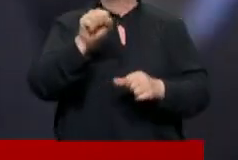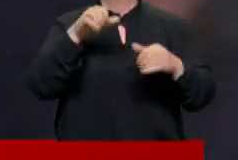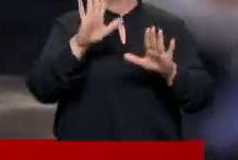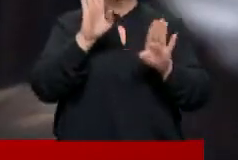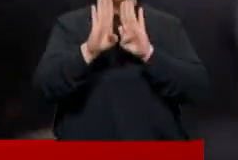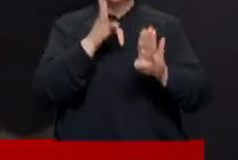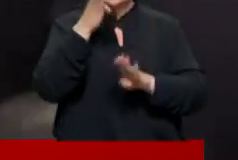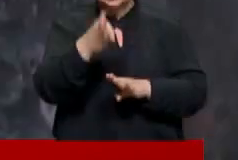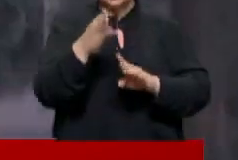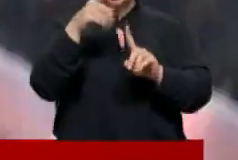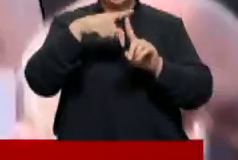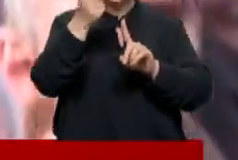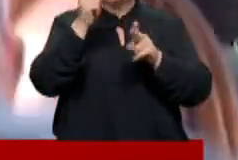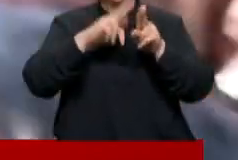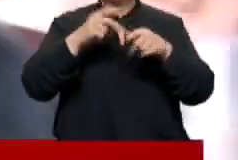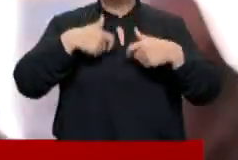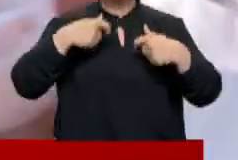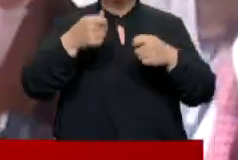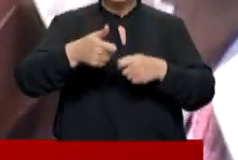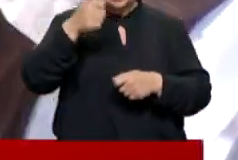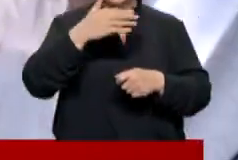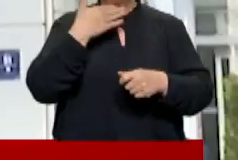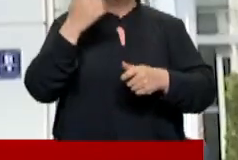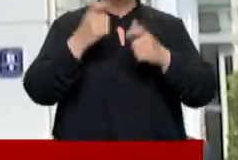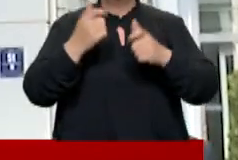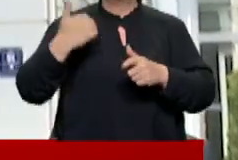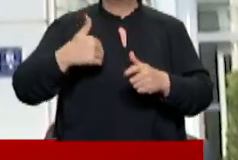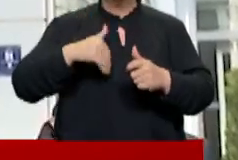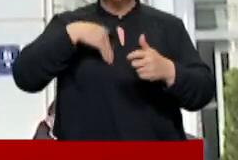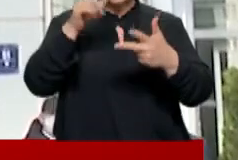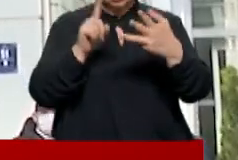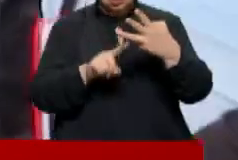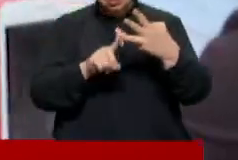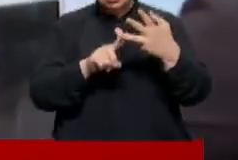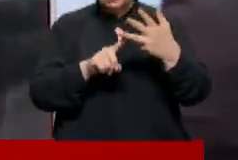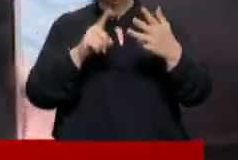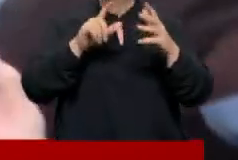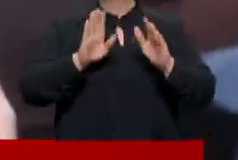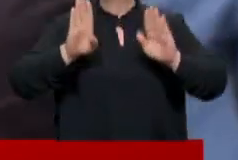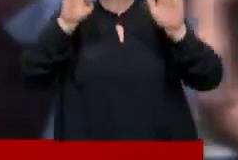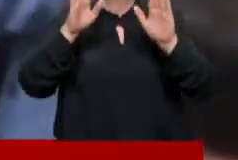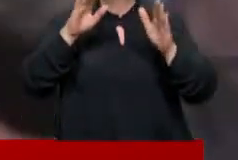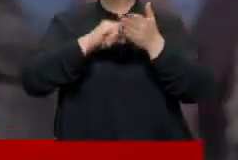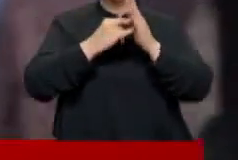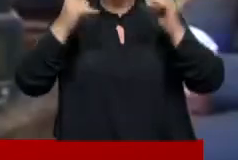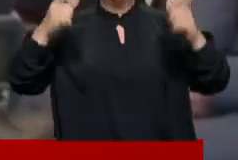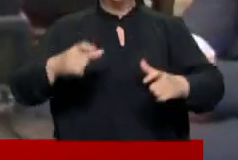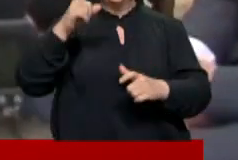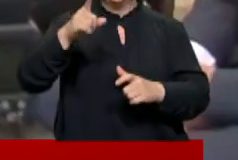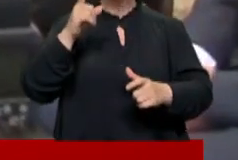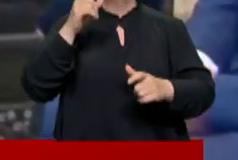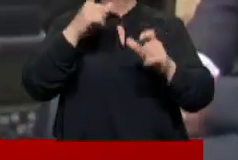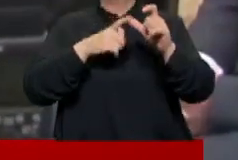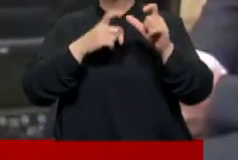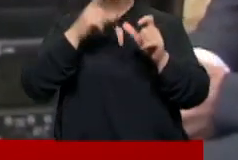ama kapısına gitti TÜİK, Milli Eğitim Bakanlığı ve Et Süt Kurumu'ndan sonra bu kez de Göç İdaresi hedefinde Kılıçdaroğlu'nun. Soylu